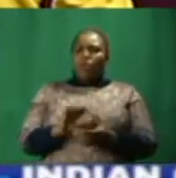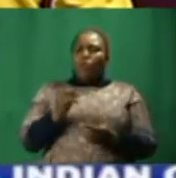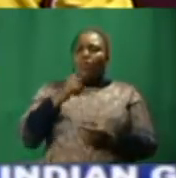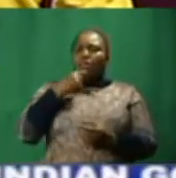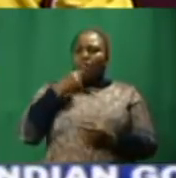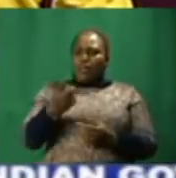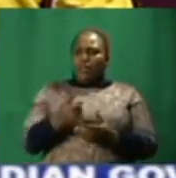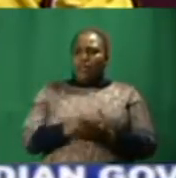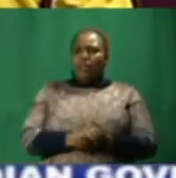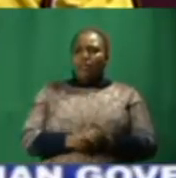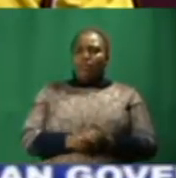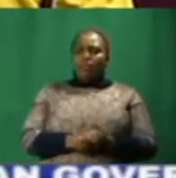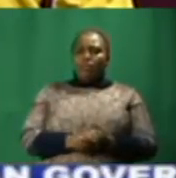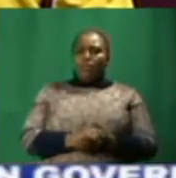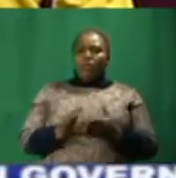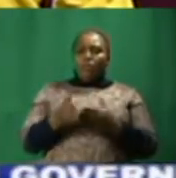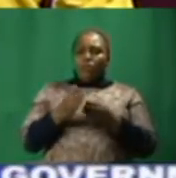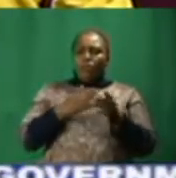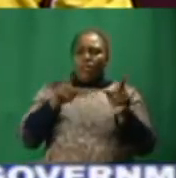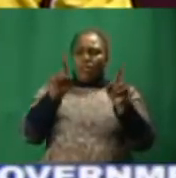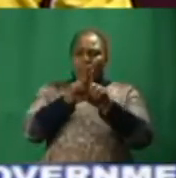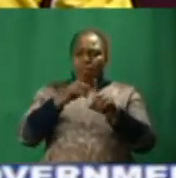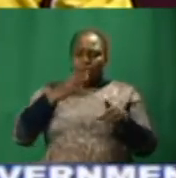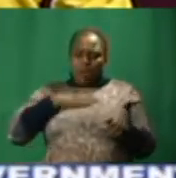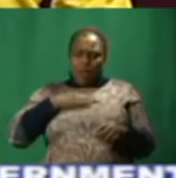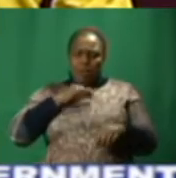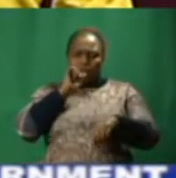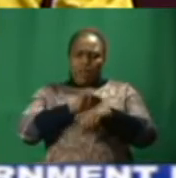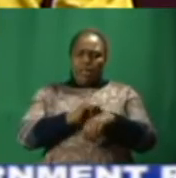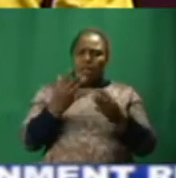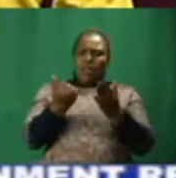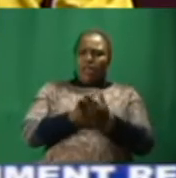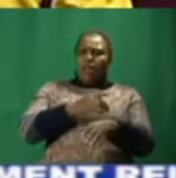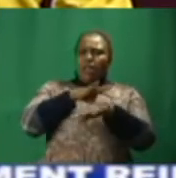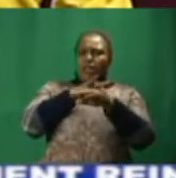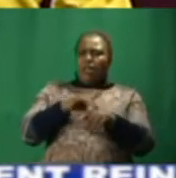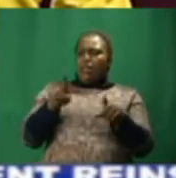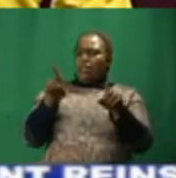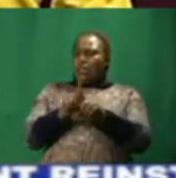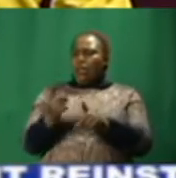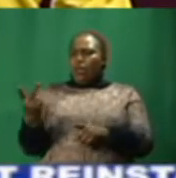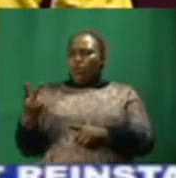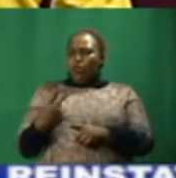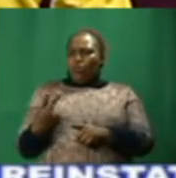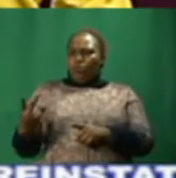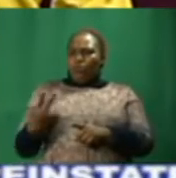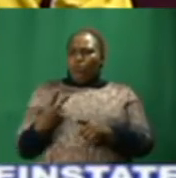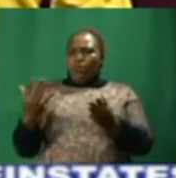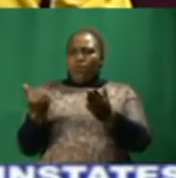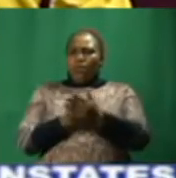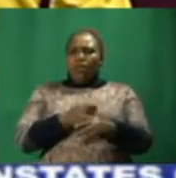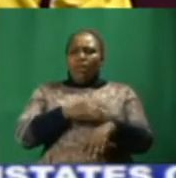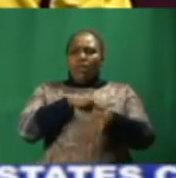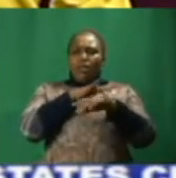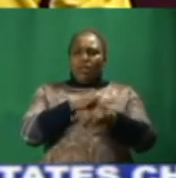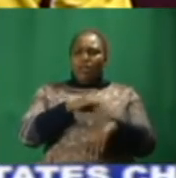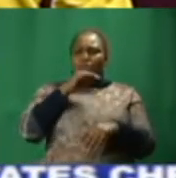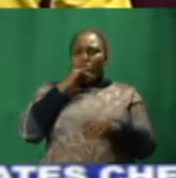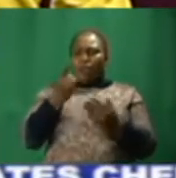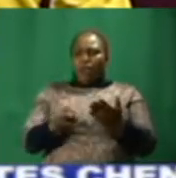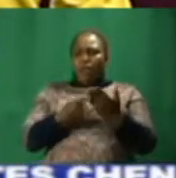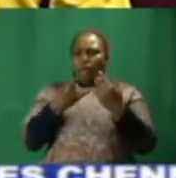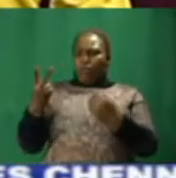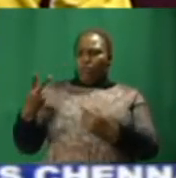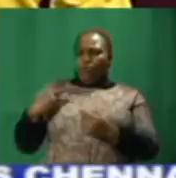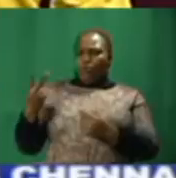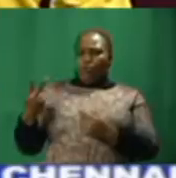ngoba amathube ukuthi nami ngingumntali wakhe ngasi usengitholile lo mkhuhlane naye so utholile sesilasha sobabili noma ke umunye